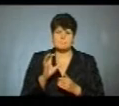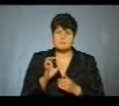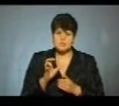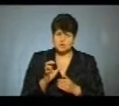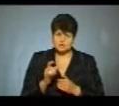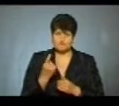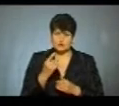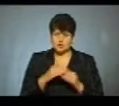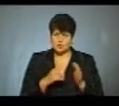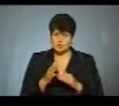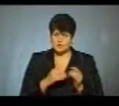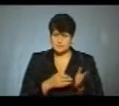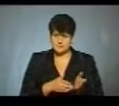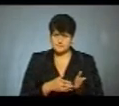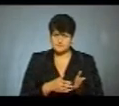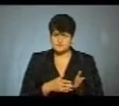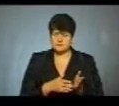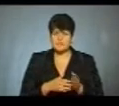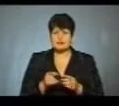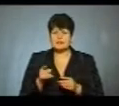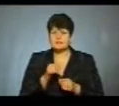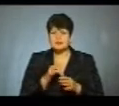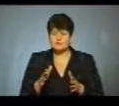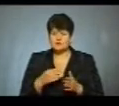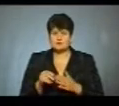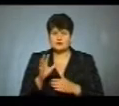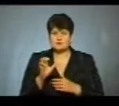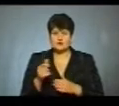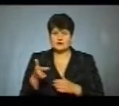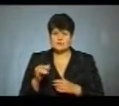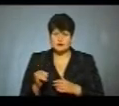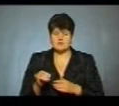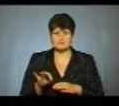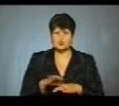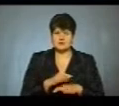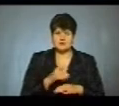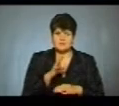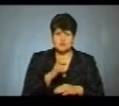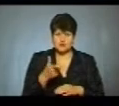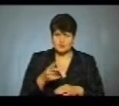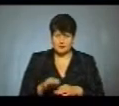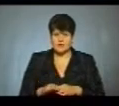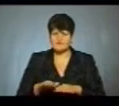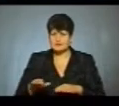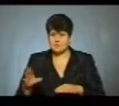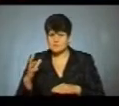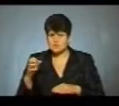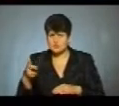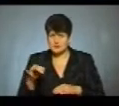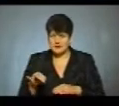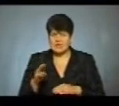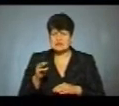одні руки. І там не можна купити мені 500 гектарів, дружині 500 гектарів, діткам по 500 гектарів, ще